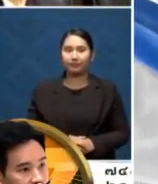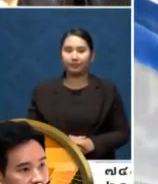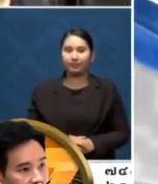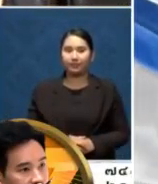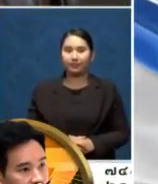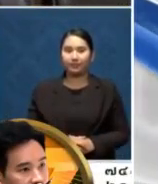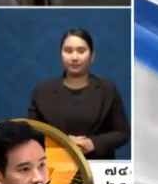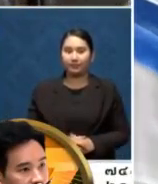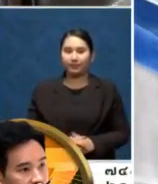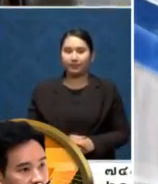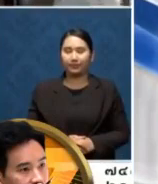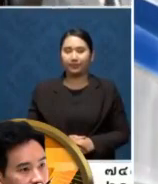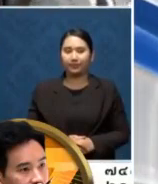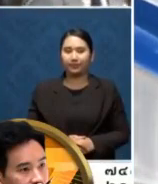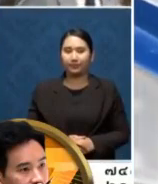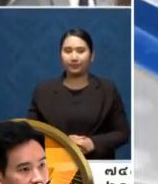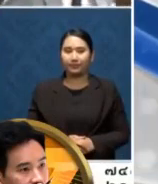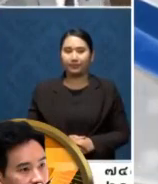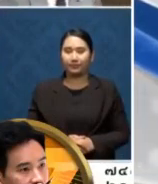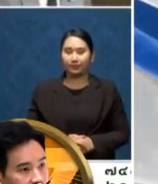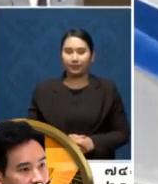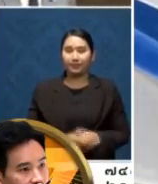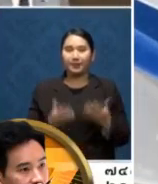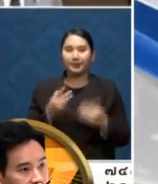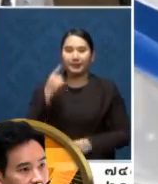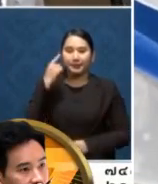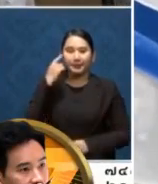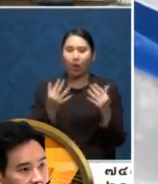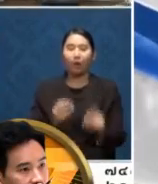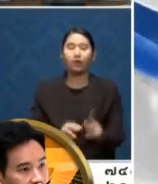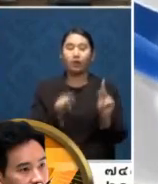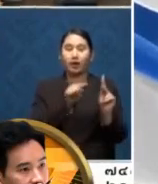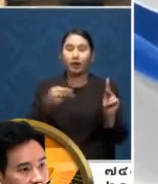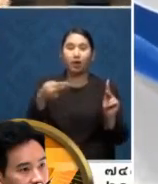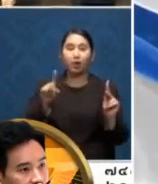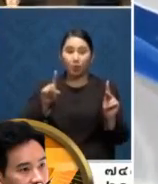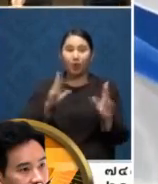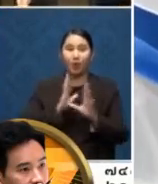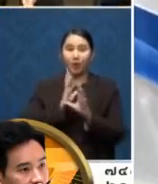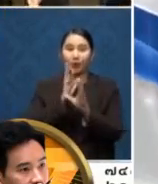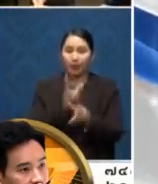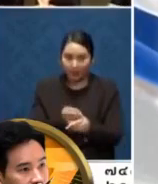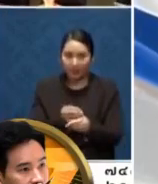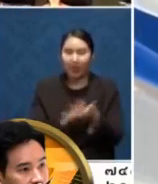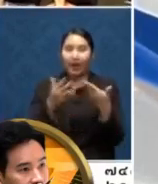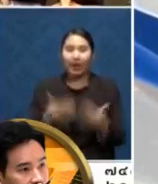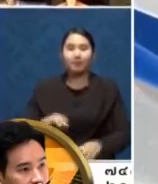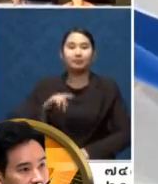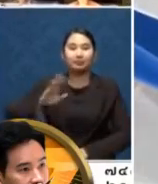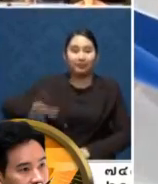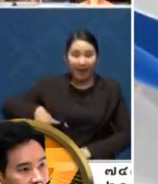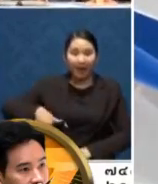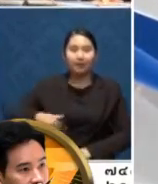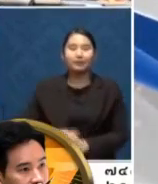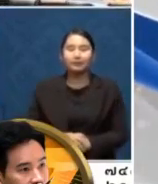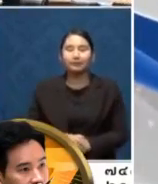ตนไม่สามารถมองได้ว่านายธิตาจะเสนอชื่อได้กี่รอบเพราะความเห็นไม่ได้อยู่ที่ตนเพียงคนเดียวส่วนที่มองว่าตอนนี้พรรคเพื่อไทยควรมี